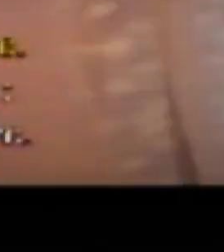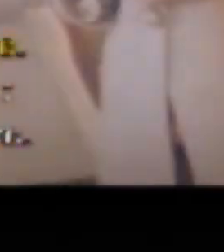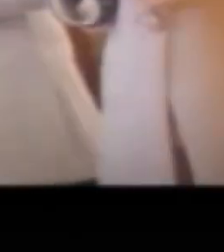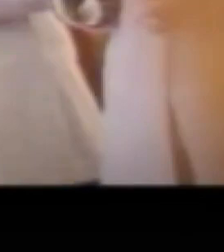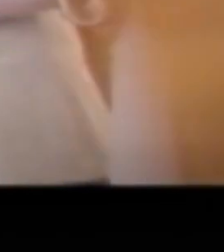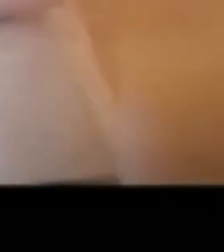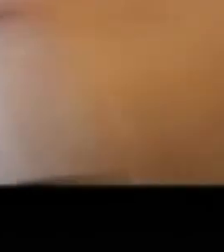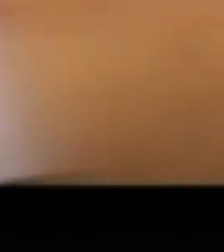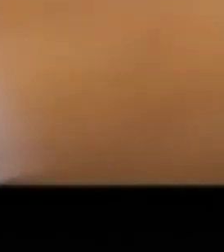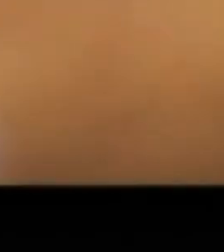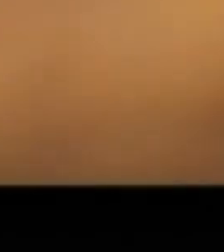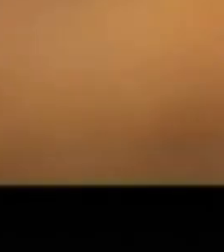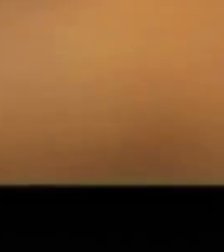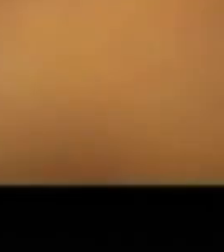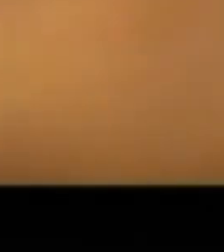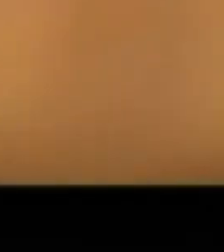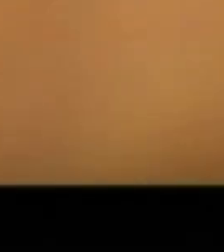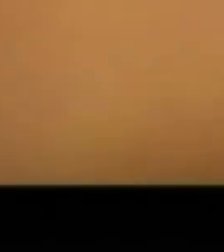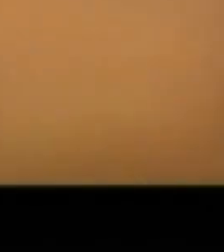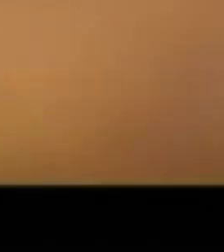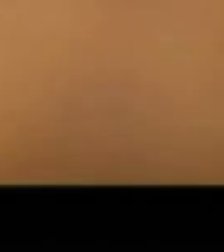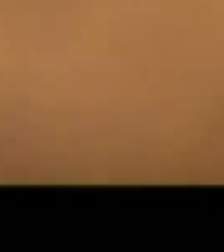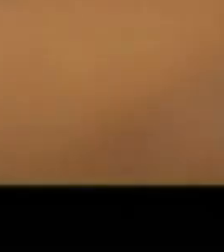جيسو وطن